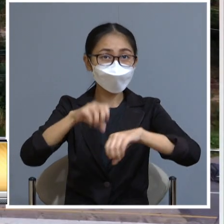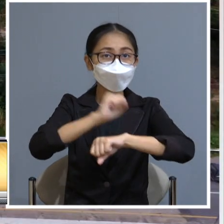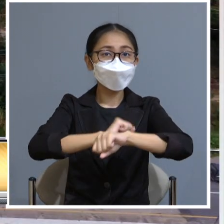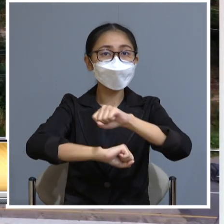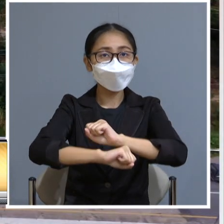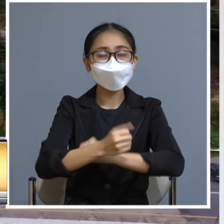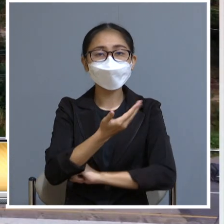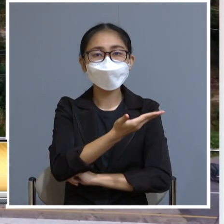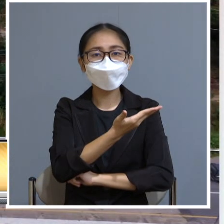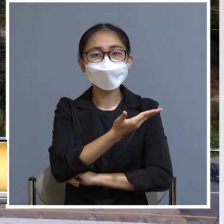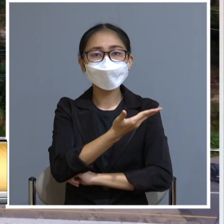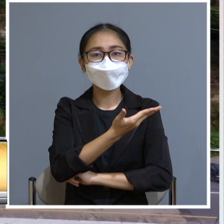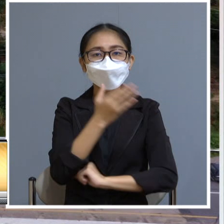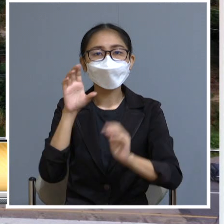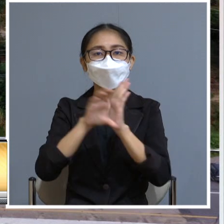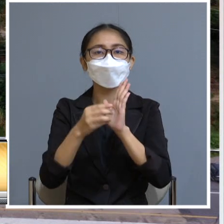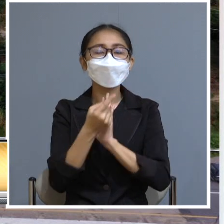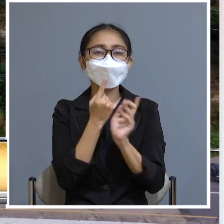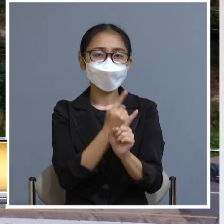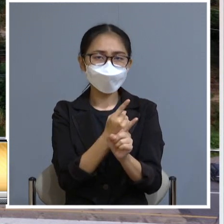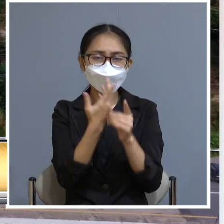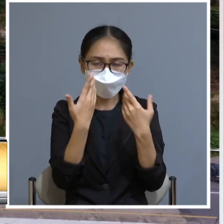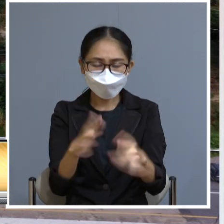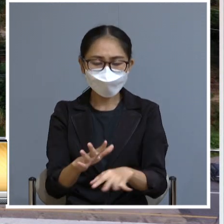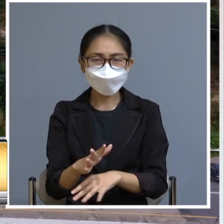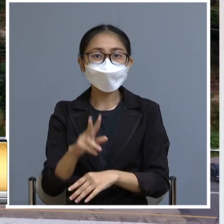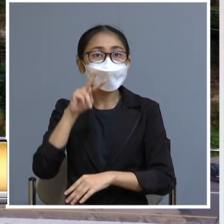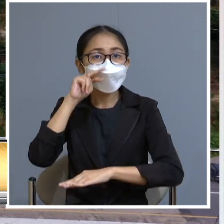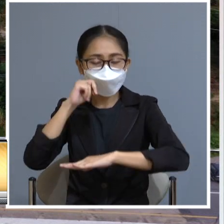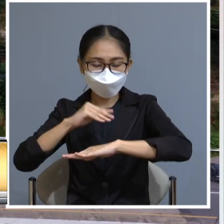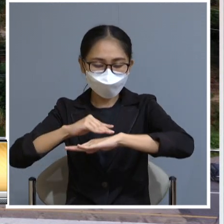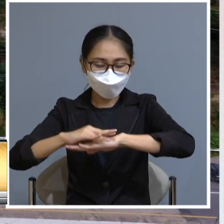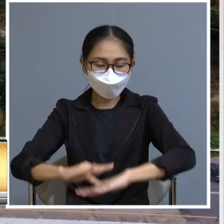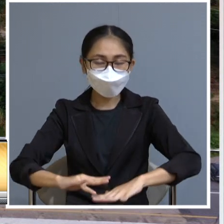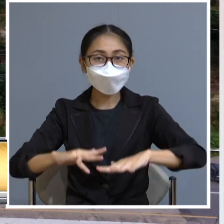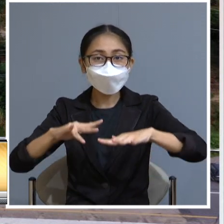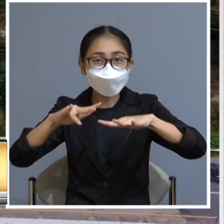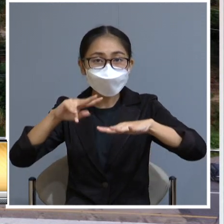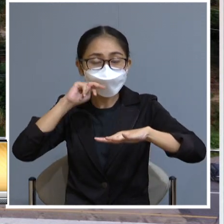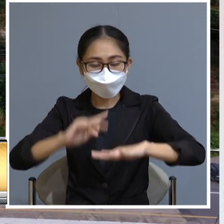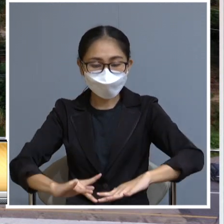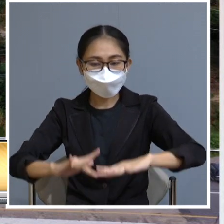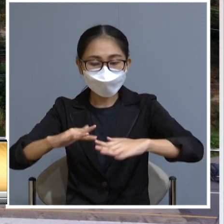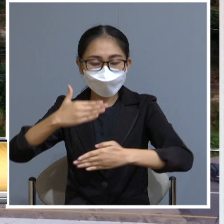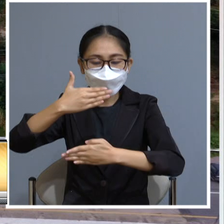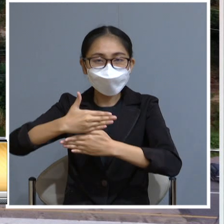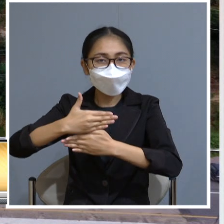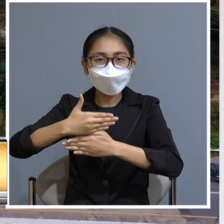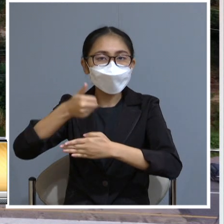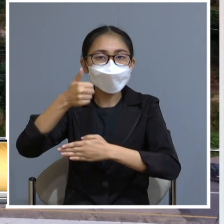ไว้เพีแ่นี้นะครัท่านพอทริงไวแบนี้แล้วพอหลากมาน้ำยก่ไลทริง